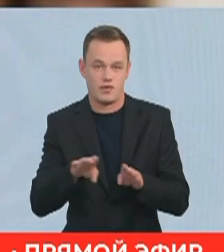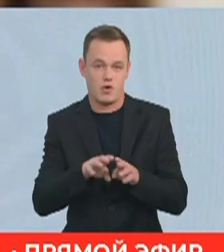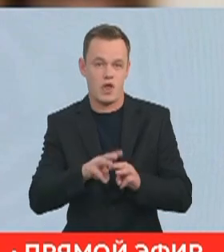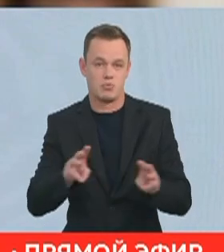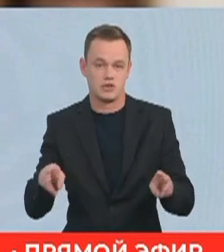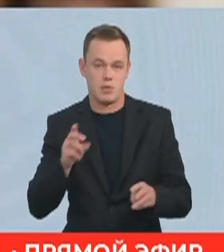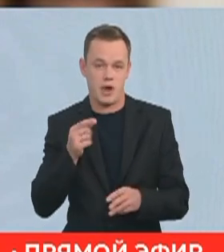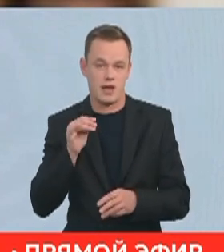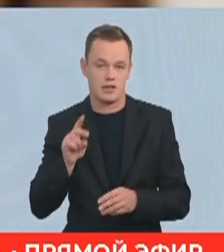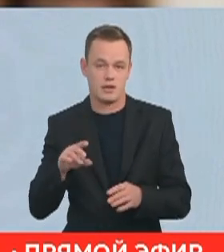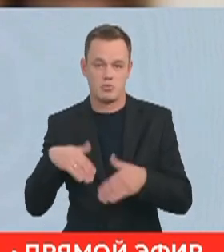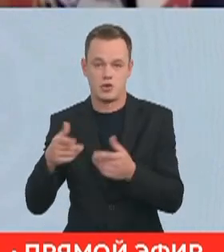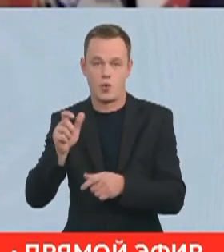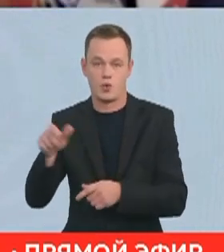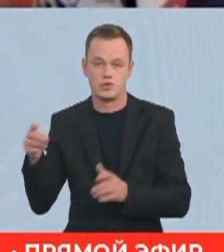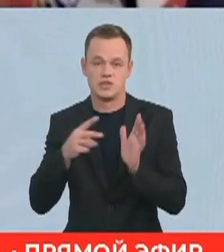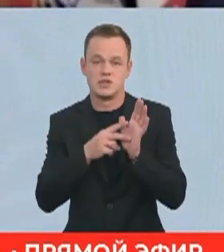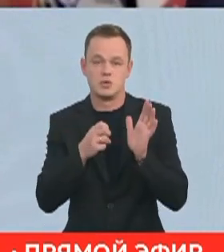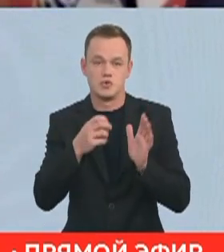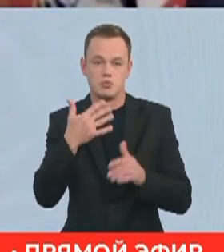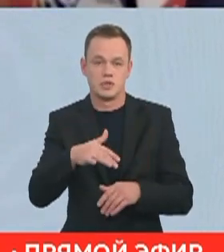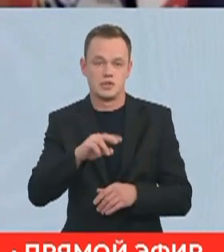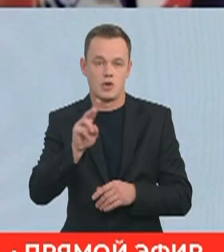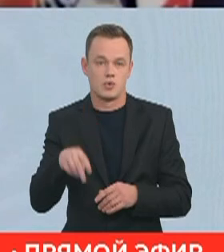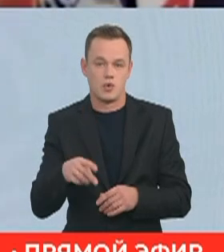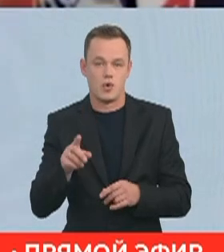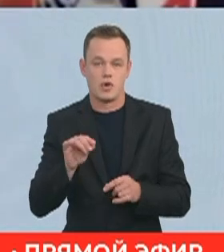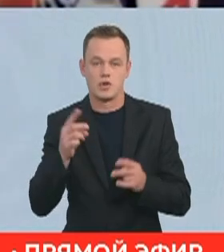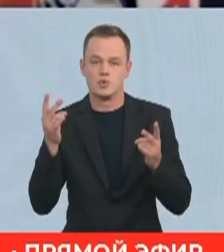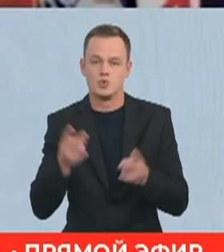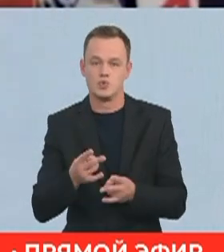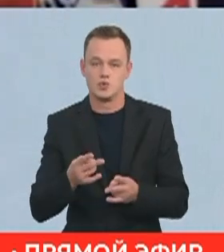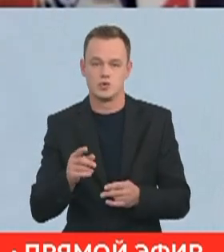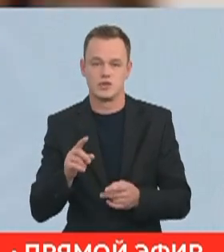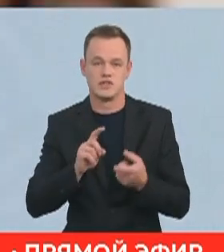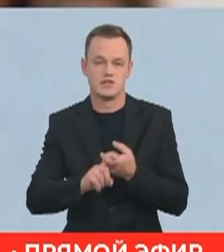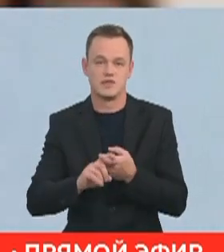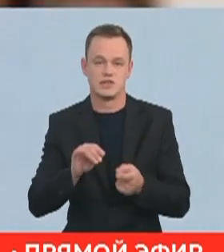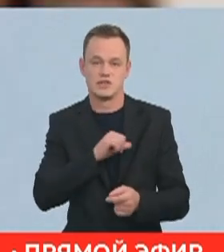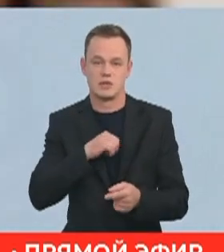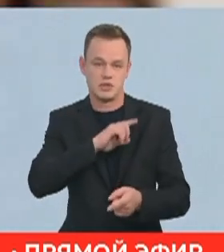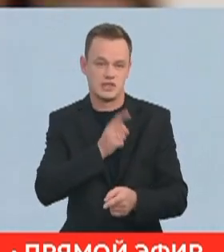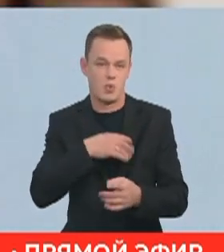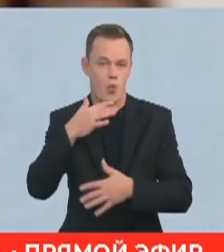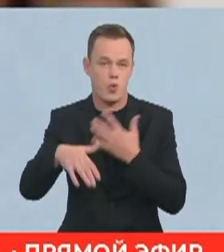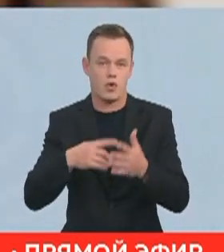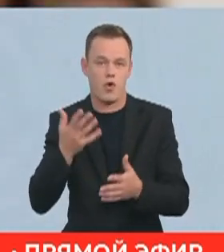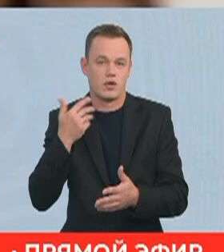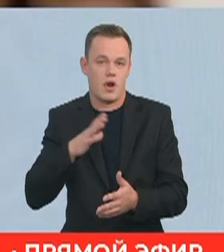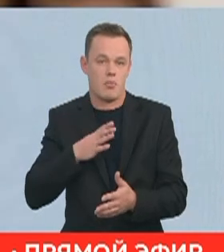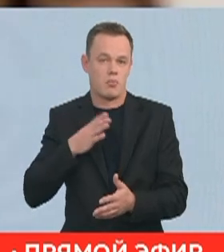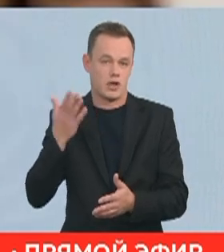администрация Байдена предлагает людям по $750 на экстренные нужды в связи с самым сильным ураганом, который когда-либо у нас